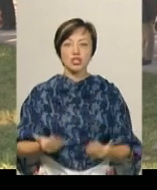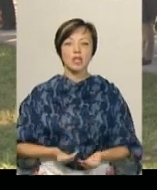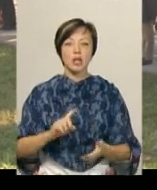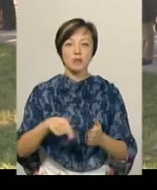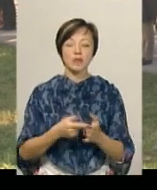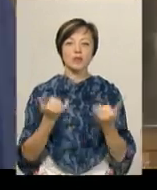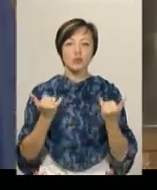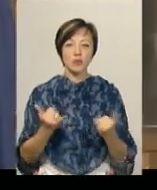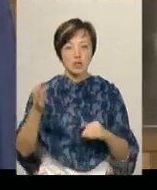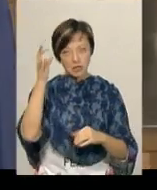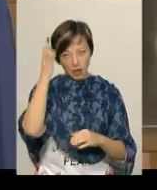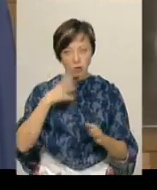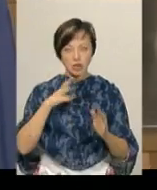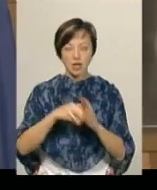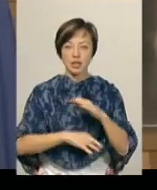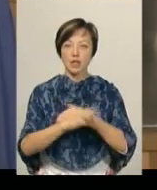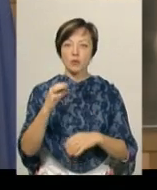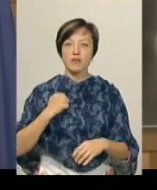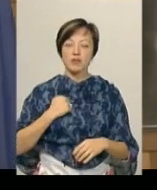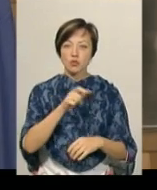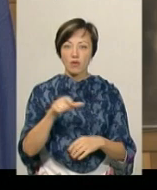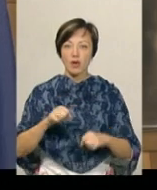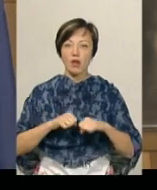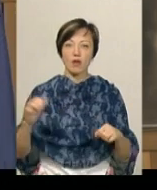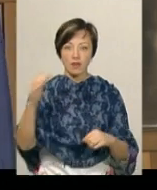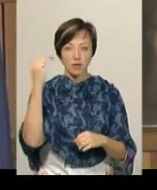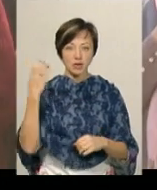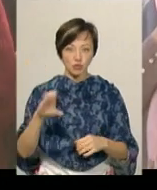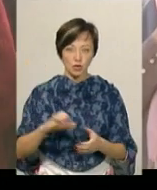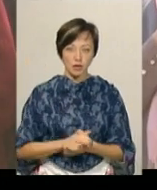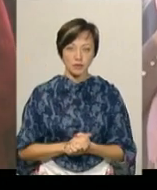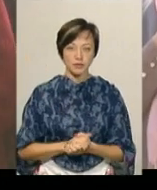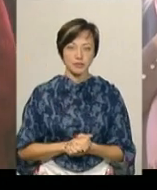міста. Сьогодні тут згадують загиблих на сході військових та героїв Небесної Сотні.